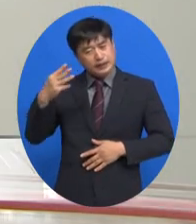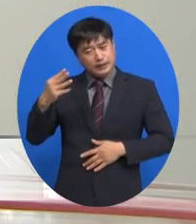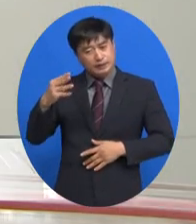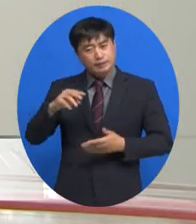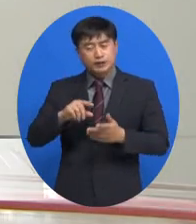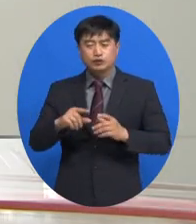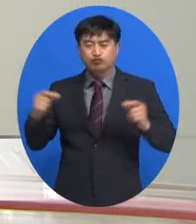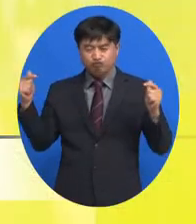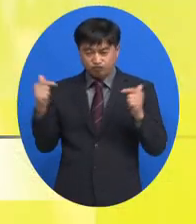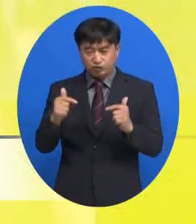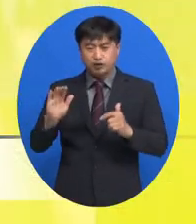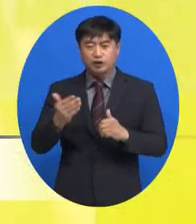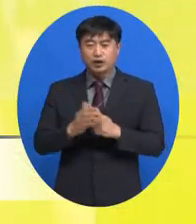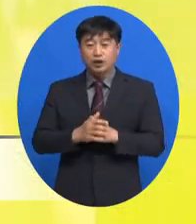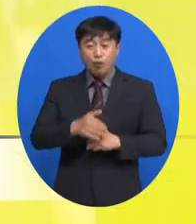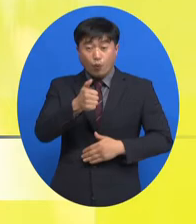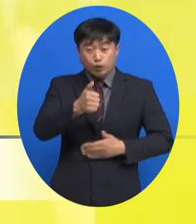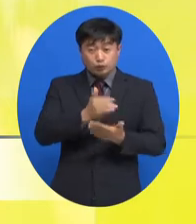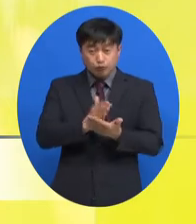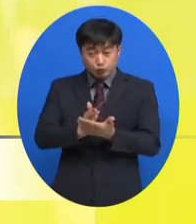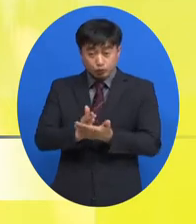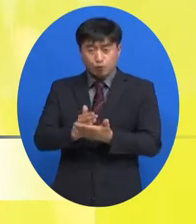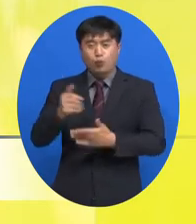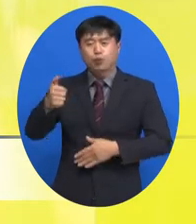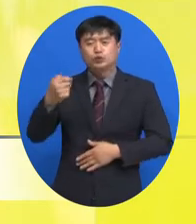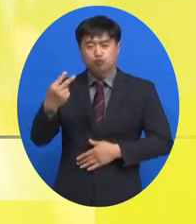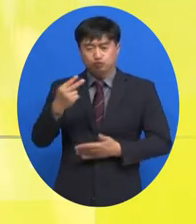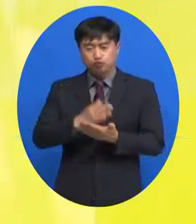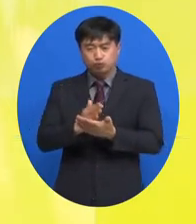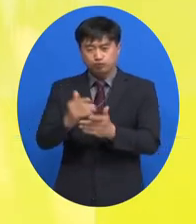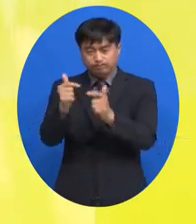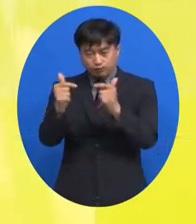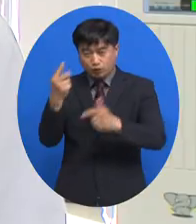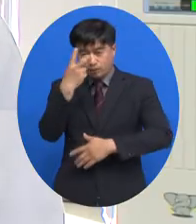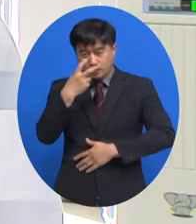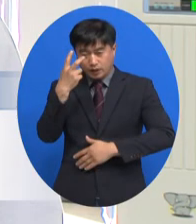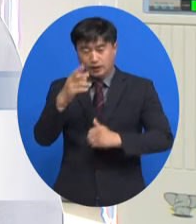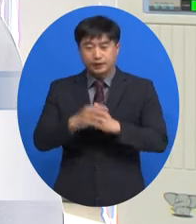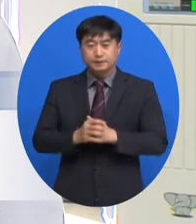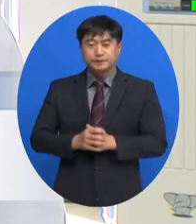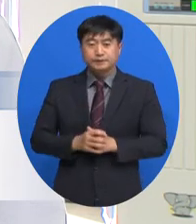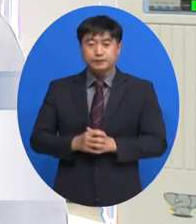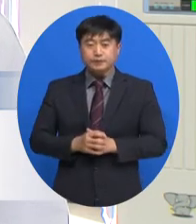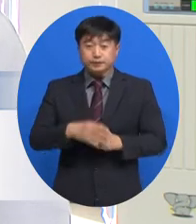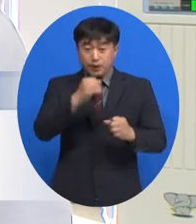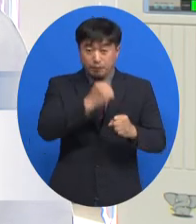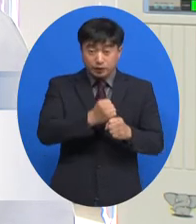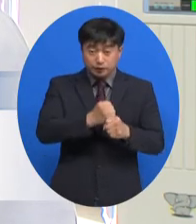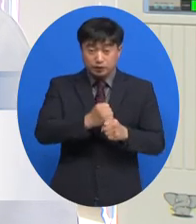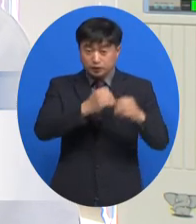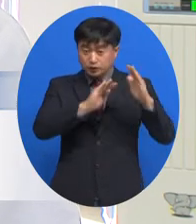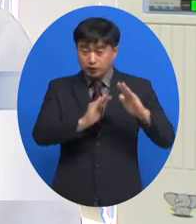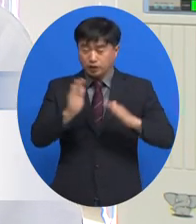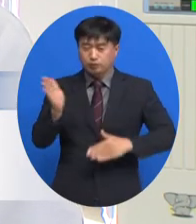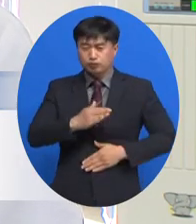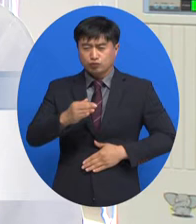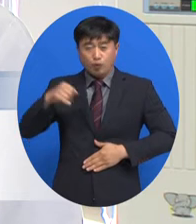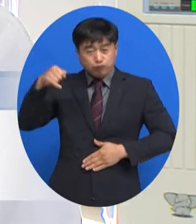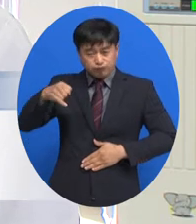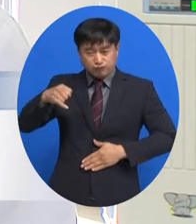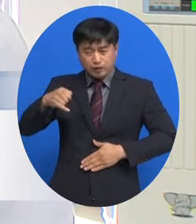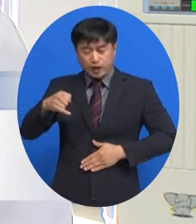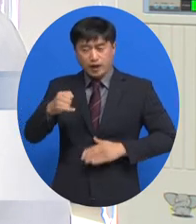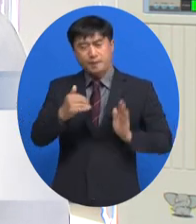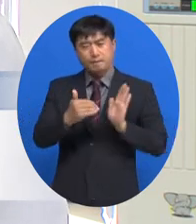항생제와 중금속 등 50개의 검사 항목을 내년엔 52개로 늘립니다. 생산 단계에서부터 불량수산물을